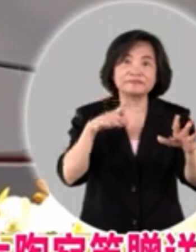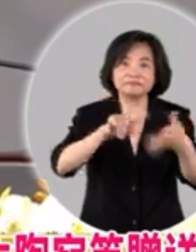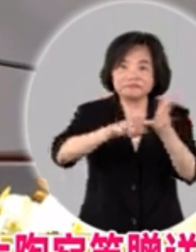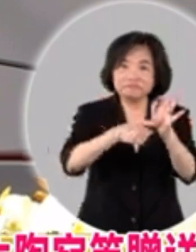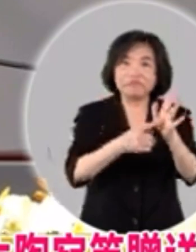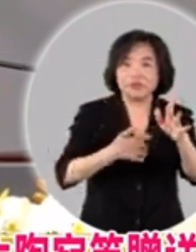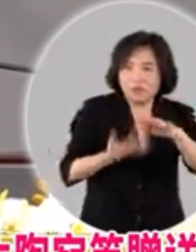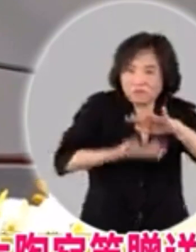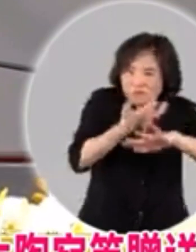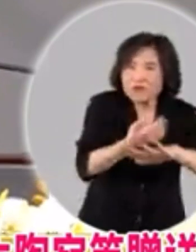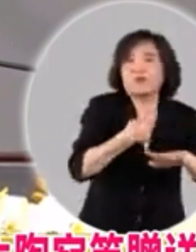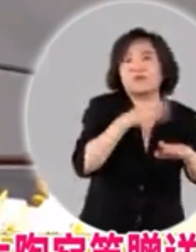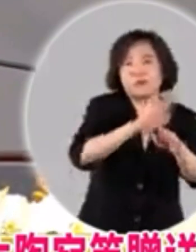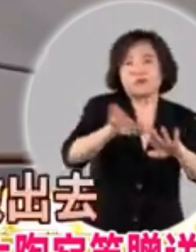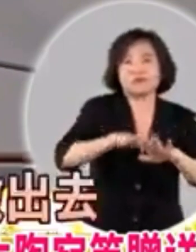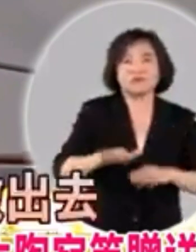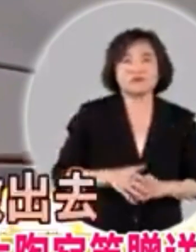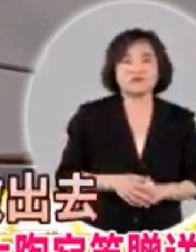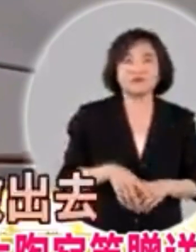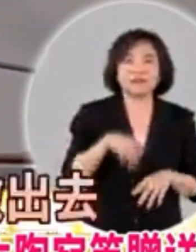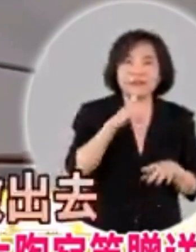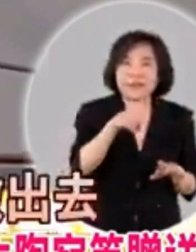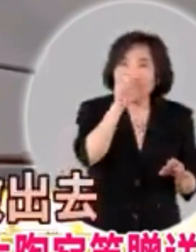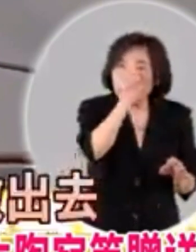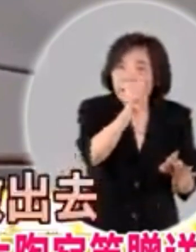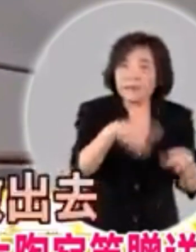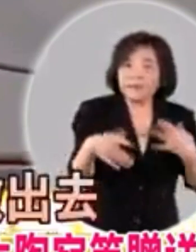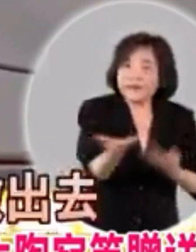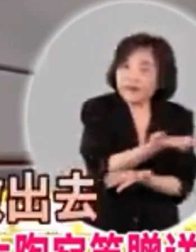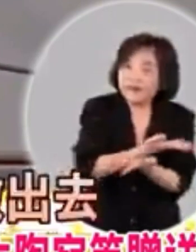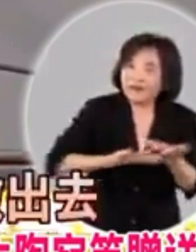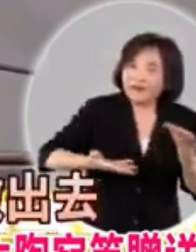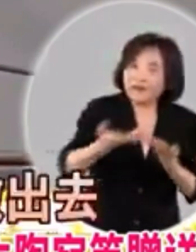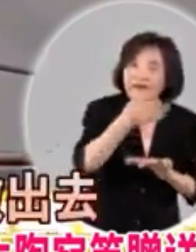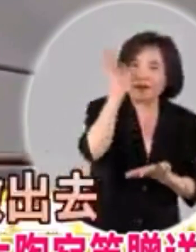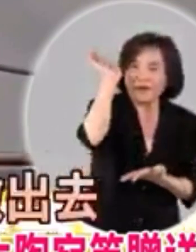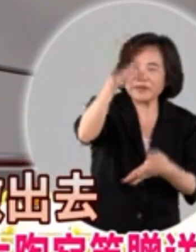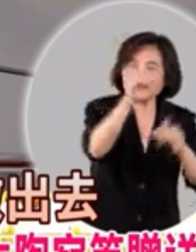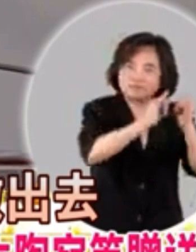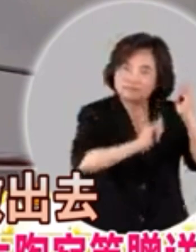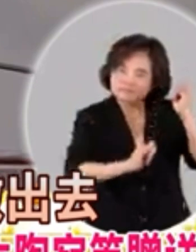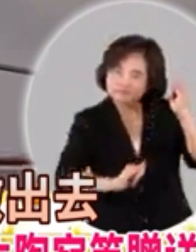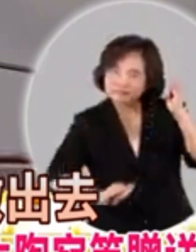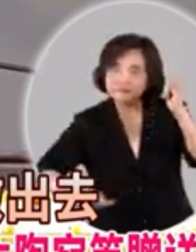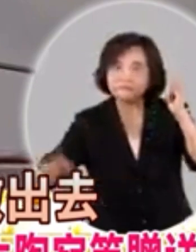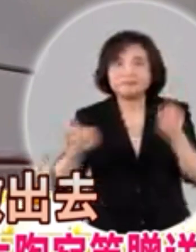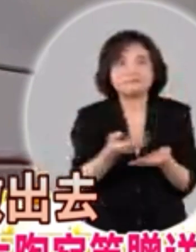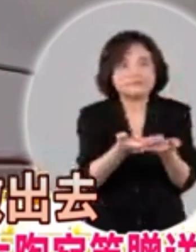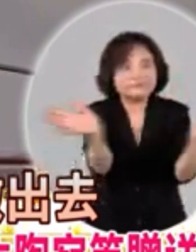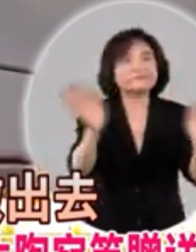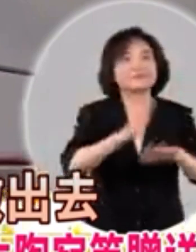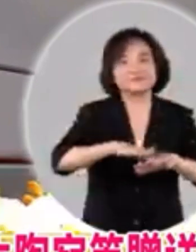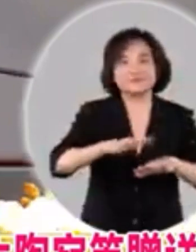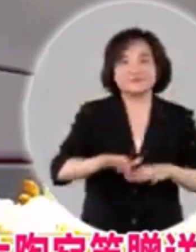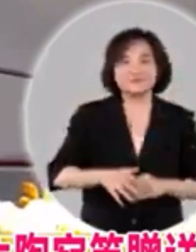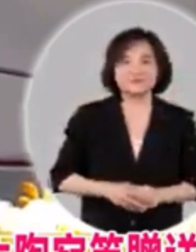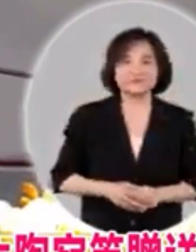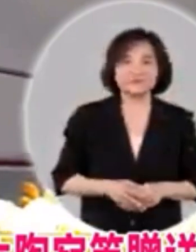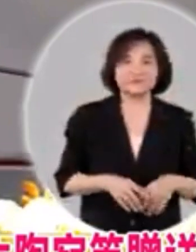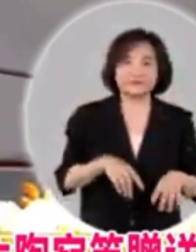献，让善的循环不断地扩散出去。这一年